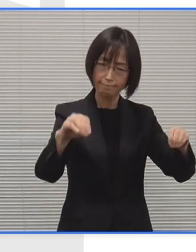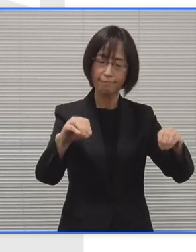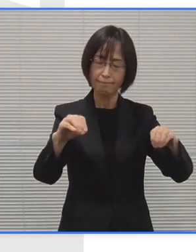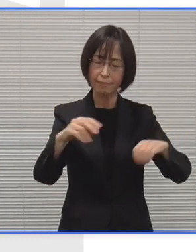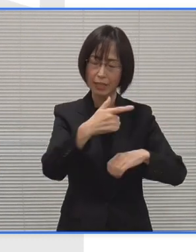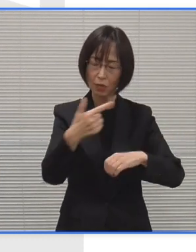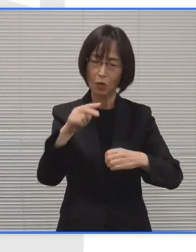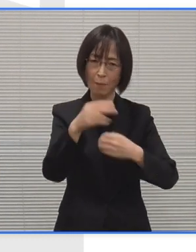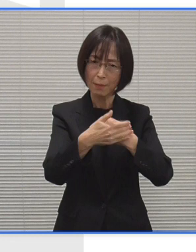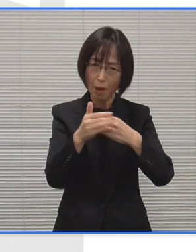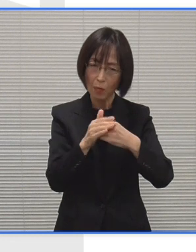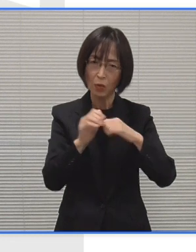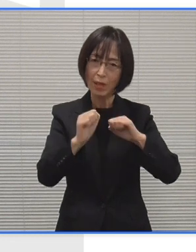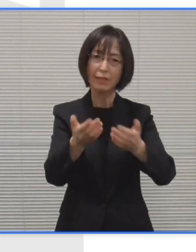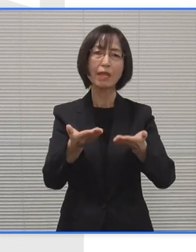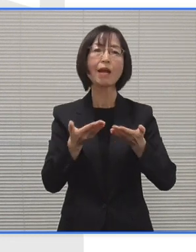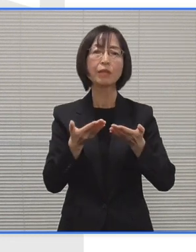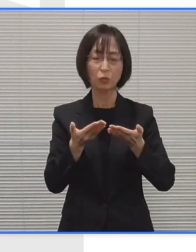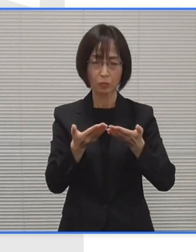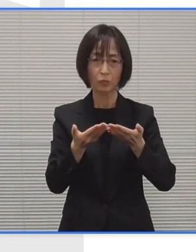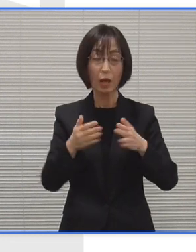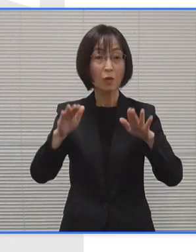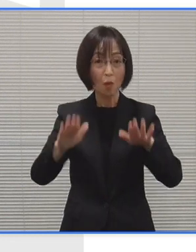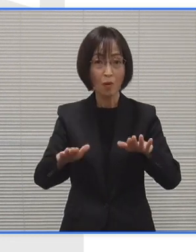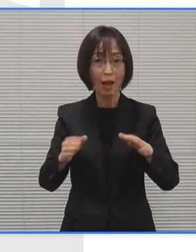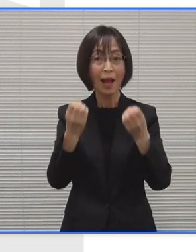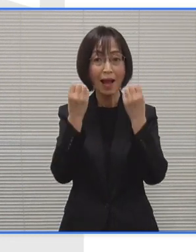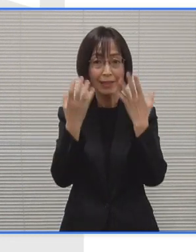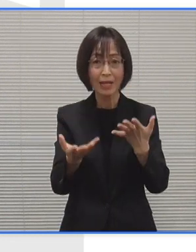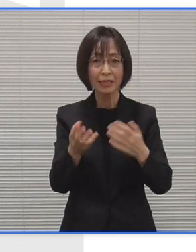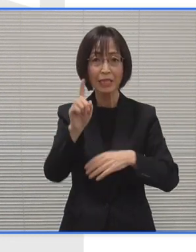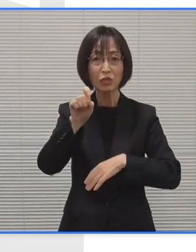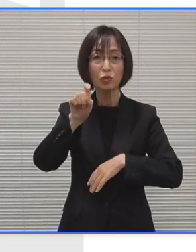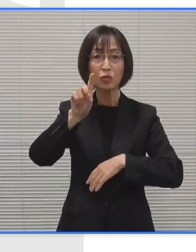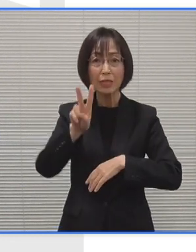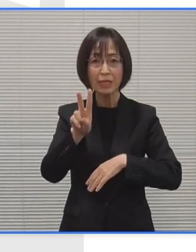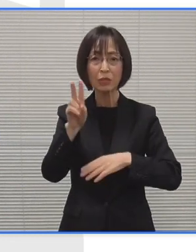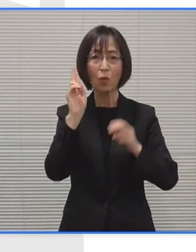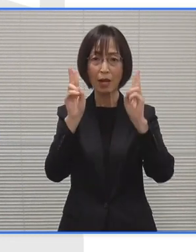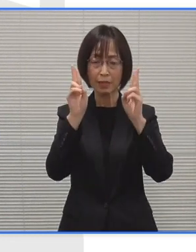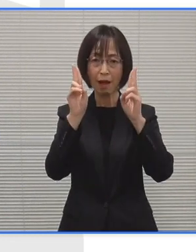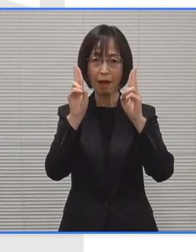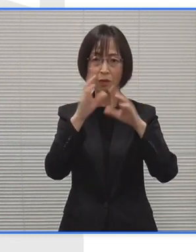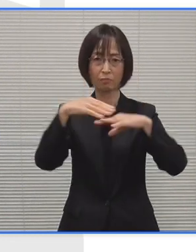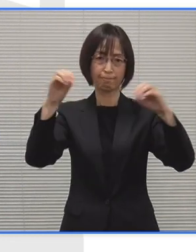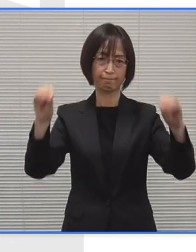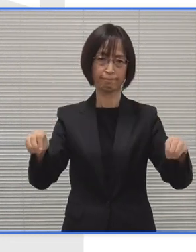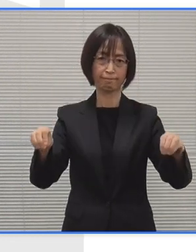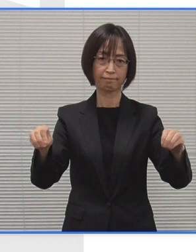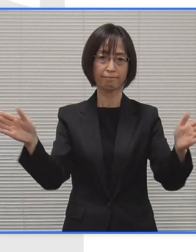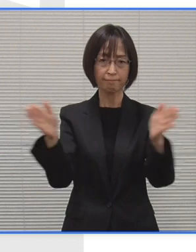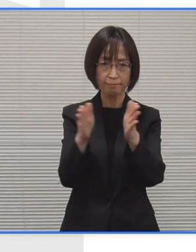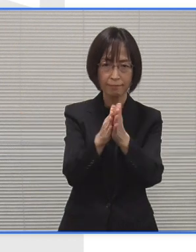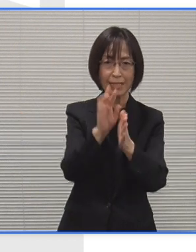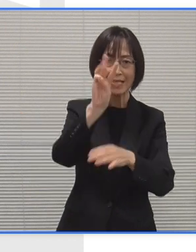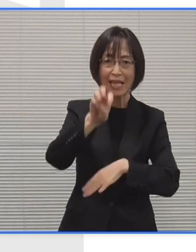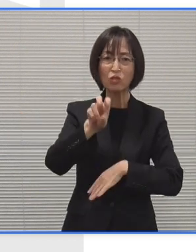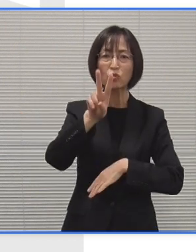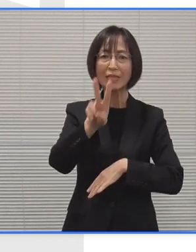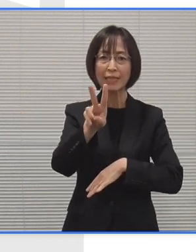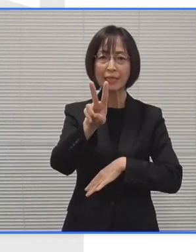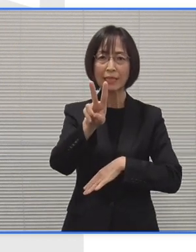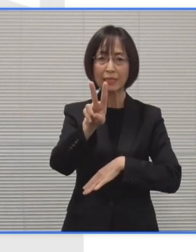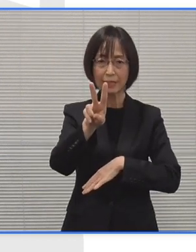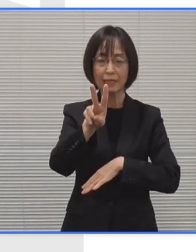りをしていただいておりますが、今回は新たに10事業者と提携をいたしまして、合計32の事業者